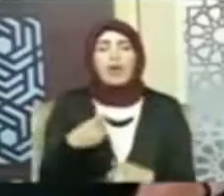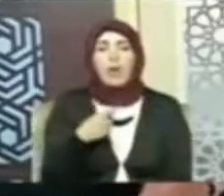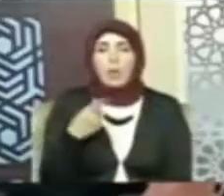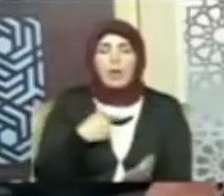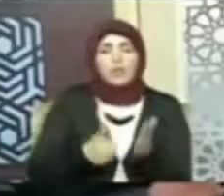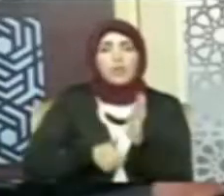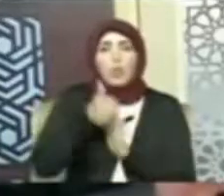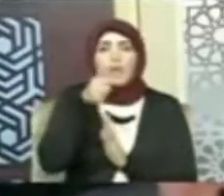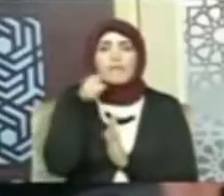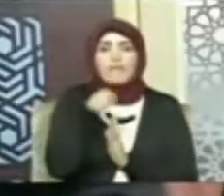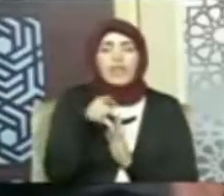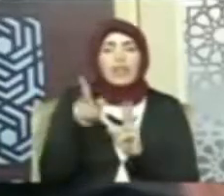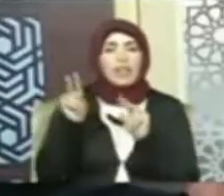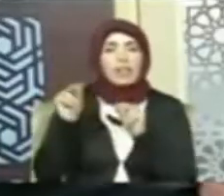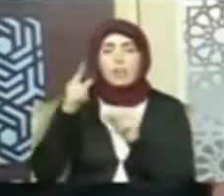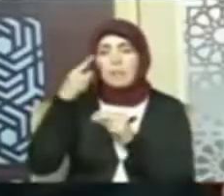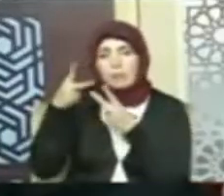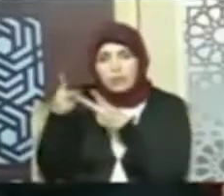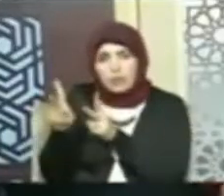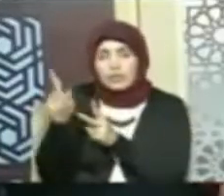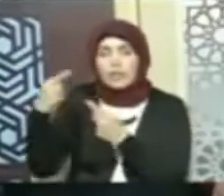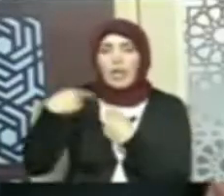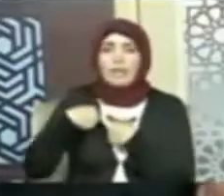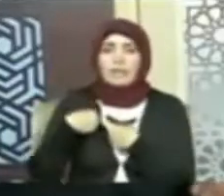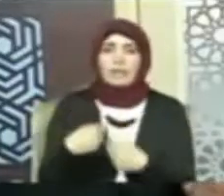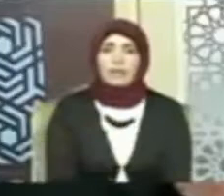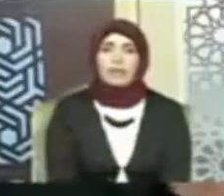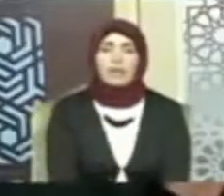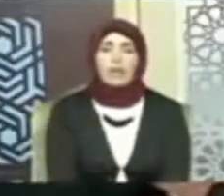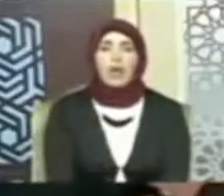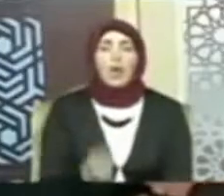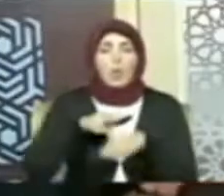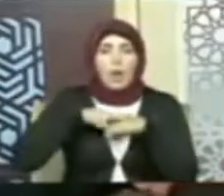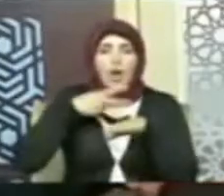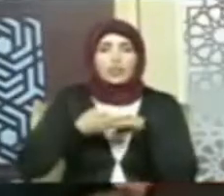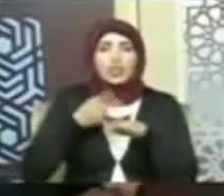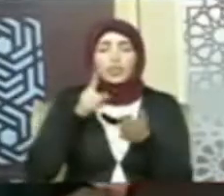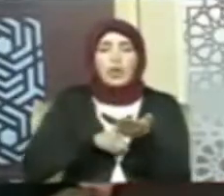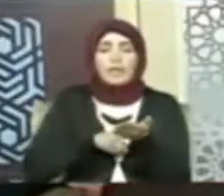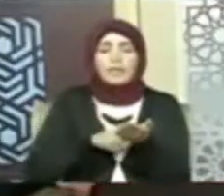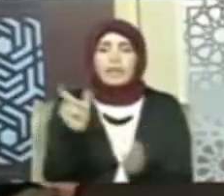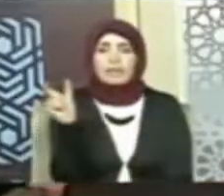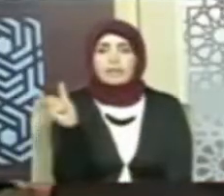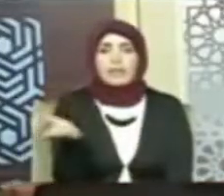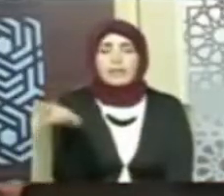توفقنا لما يرضيك عنا. وأشهد أن سيدنا